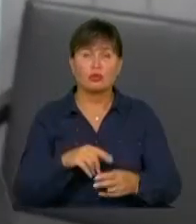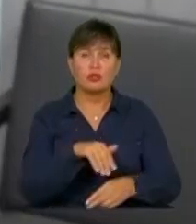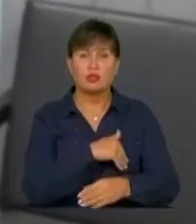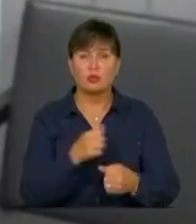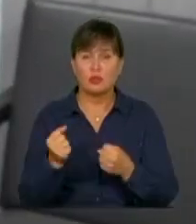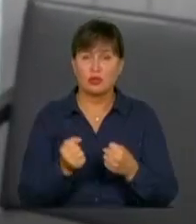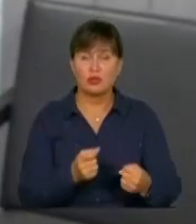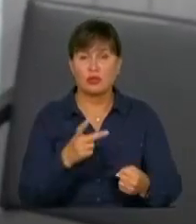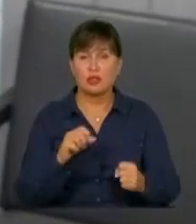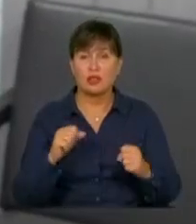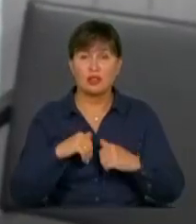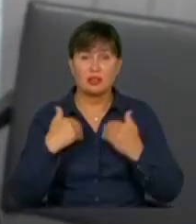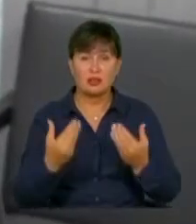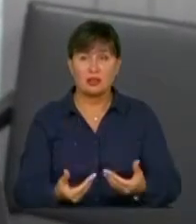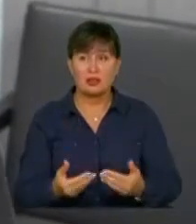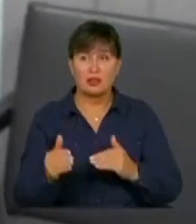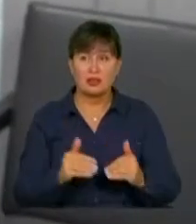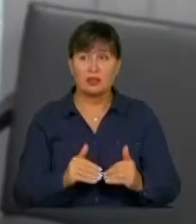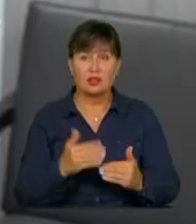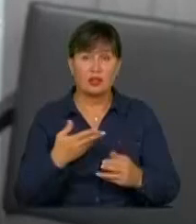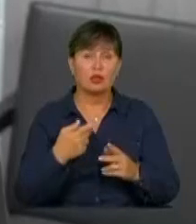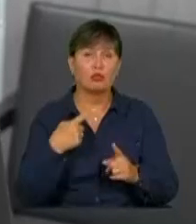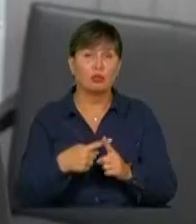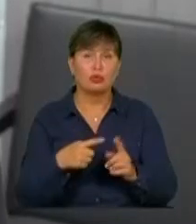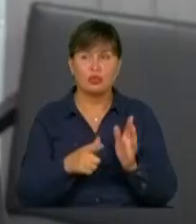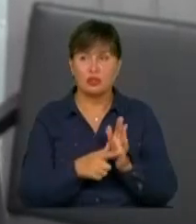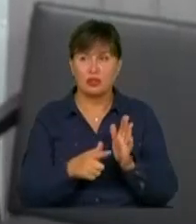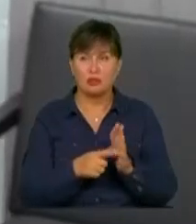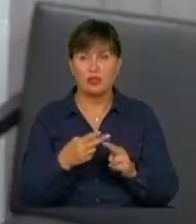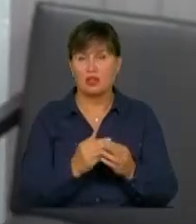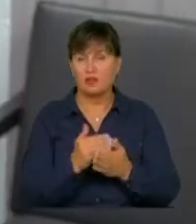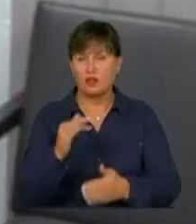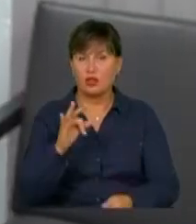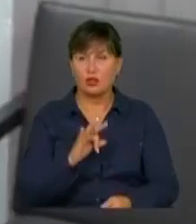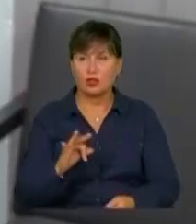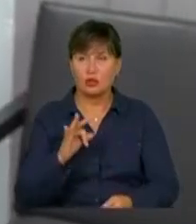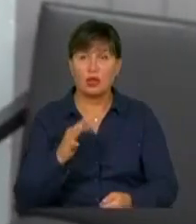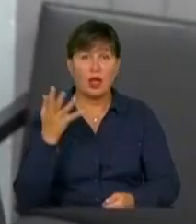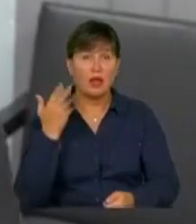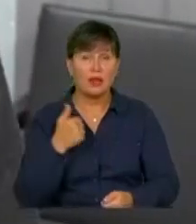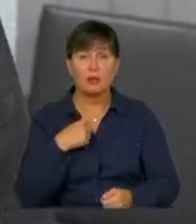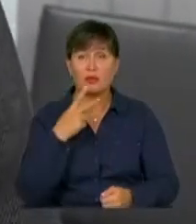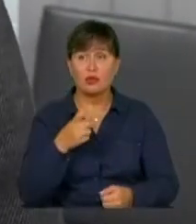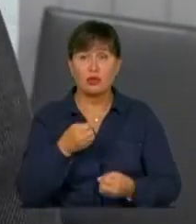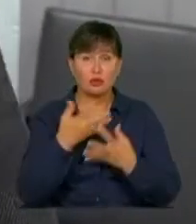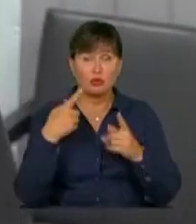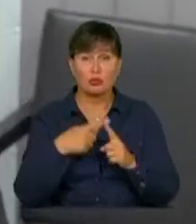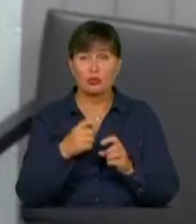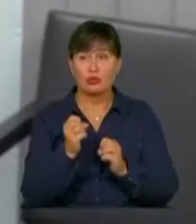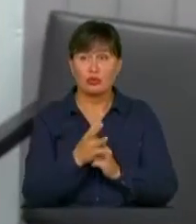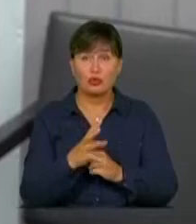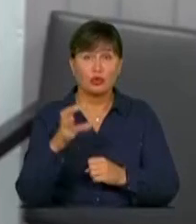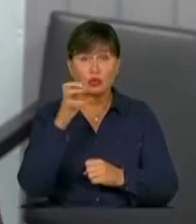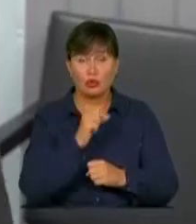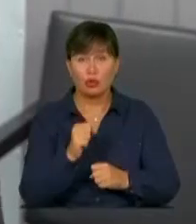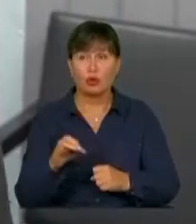температуры. И для зимних шин низкая температура – это уже плюс 7 градусов, ну, то есть это выше нуля. То есть как только мы видим, что днем плюс 14, а ночью